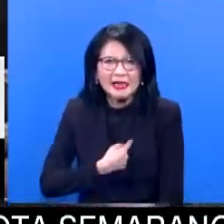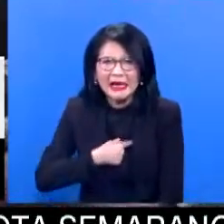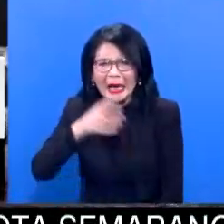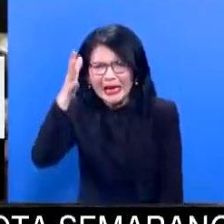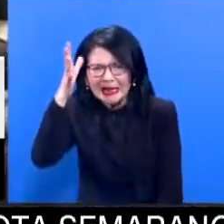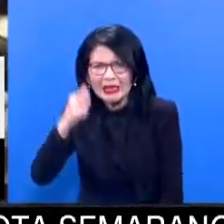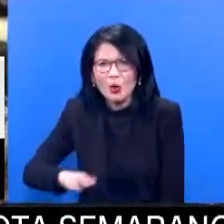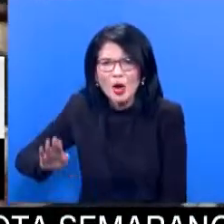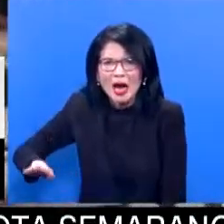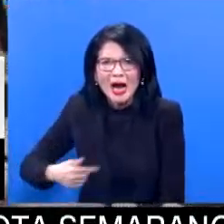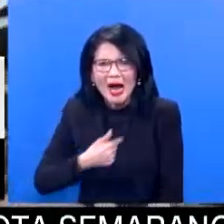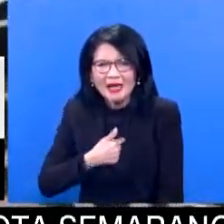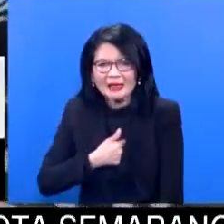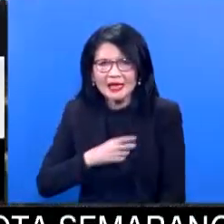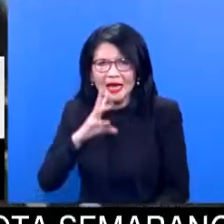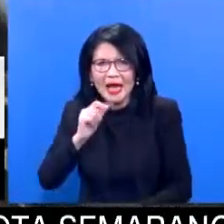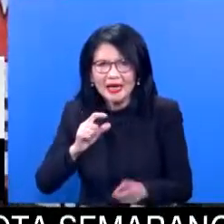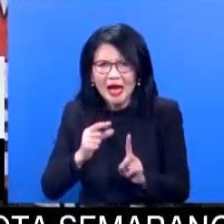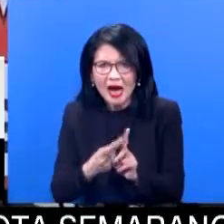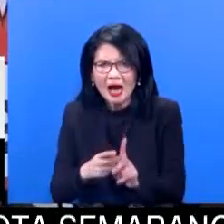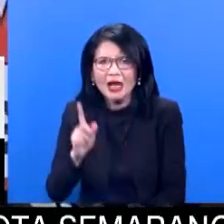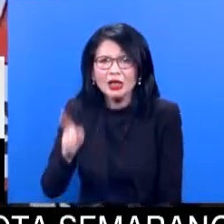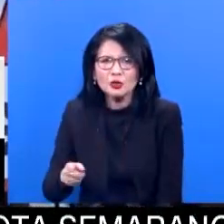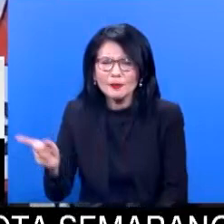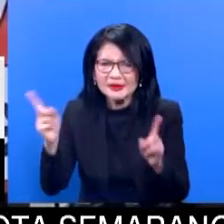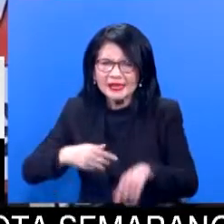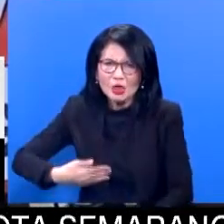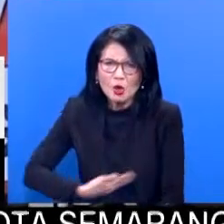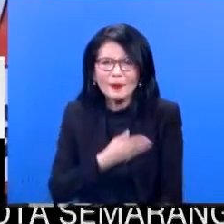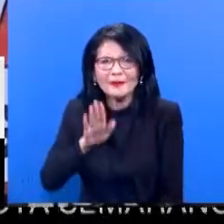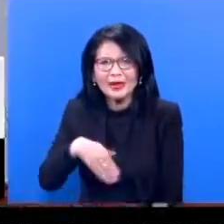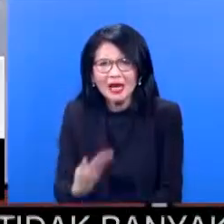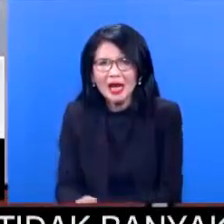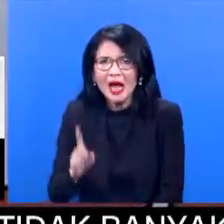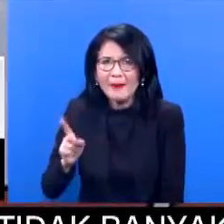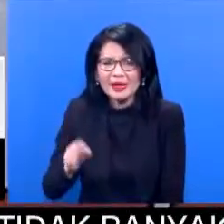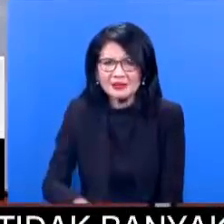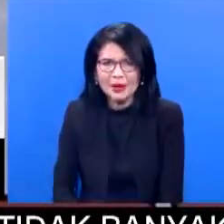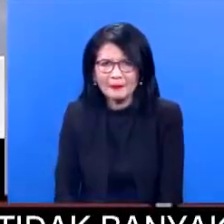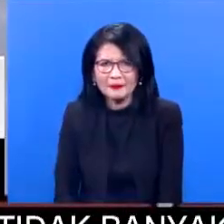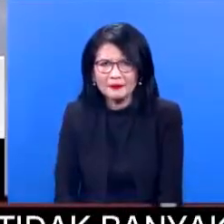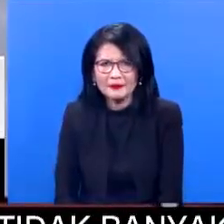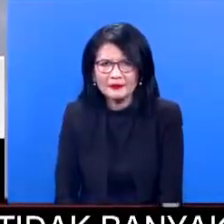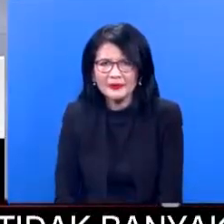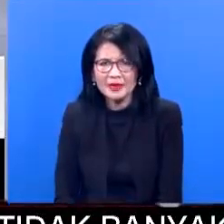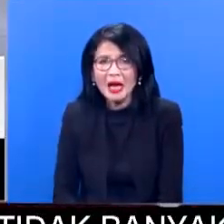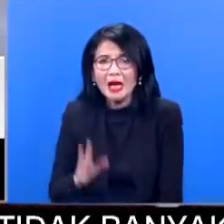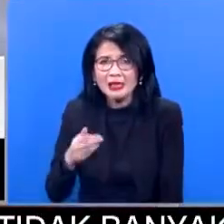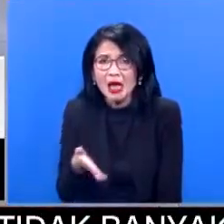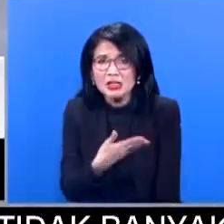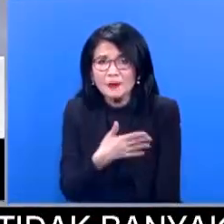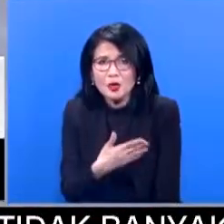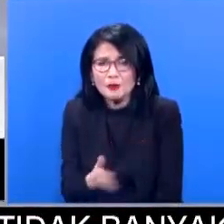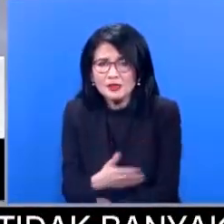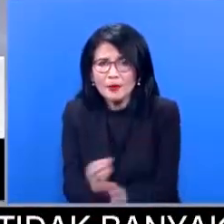bahwa anaknya yang bernama RH menjadi salah satu korban tewas. Pasalnya dirinya dengan buah hatinya sempat